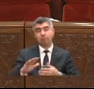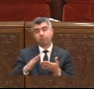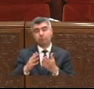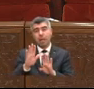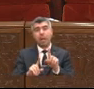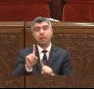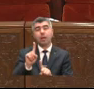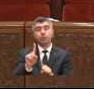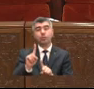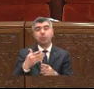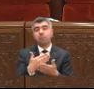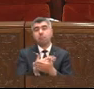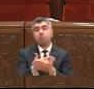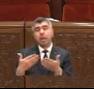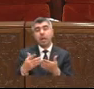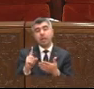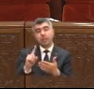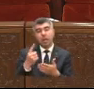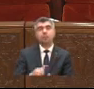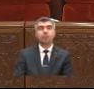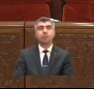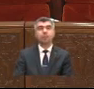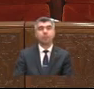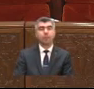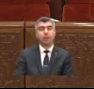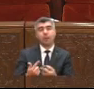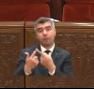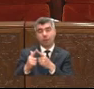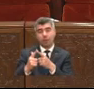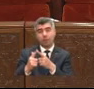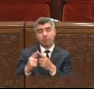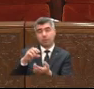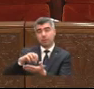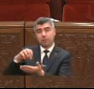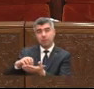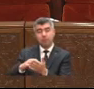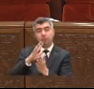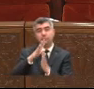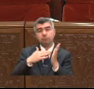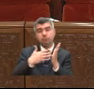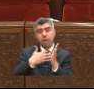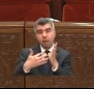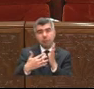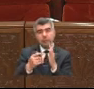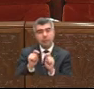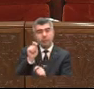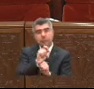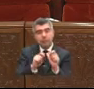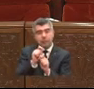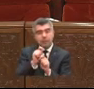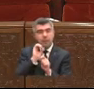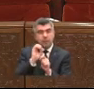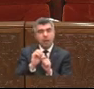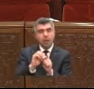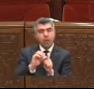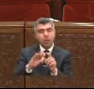مليار ديال الدرهم في إطار الشراكة، التزامات الوزارة اللي موزعة على البرامج المرتبط بإنجاز برامج تقليص الفوارق